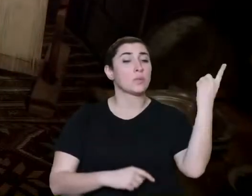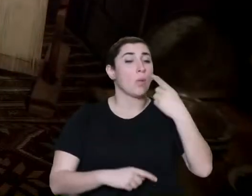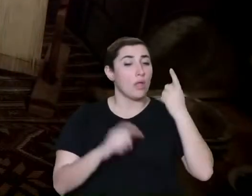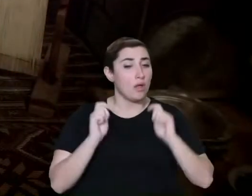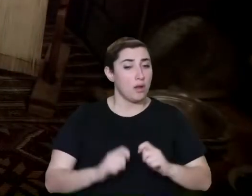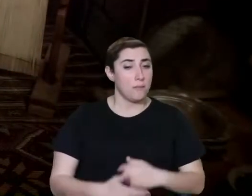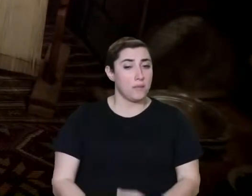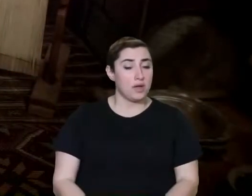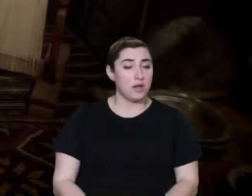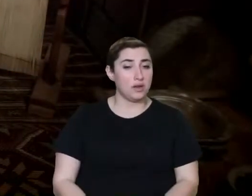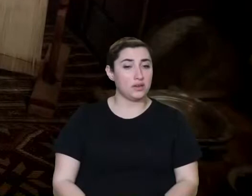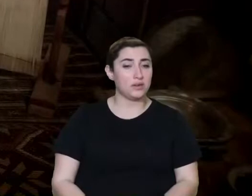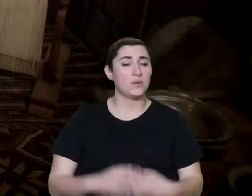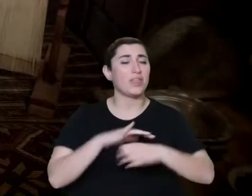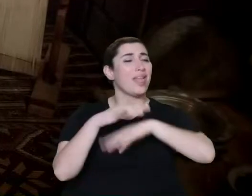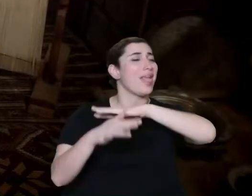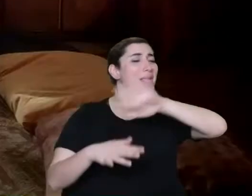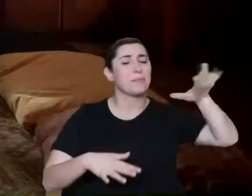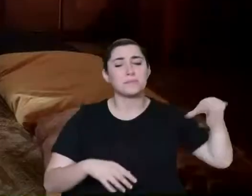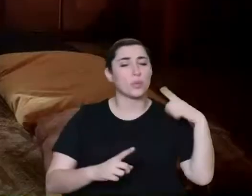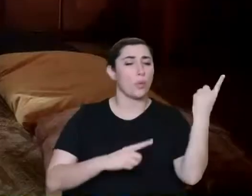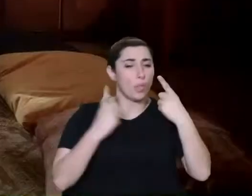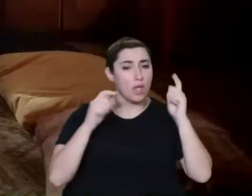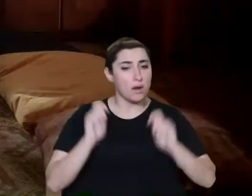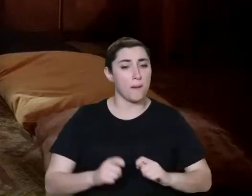döner, gezegenler döner,